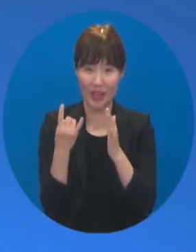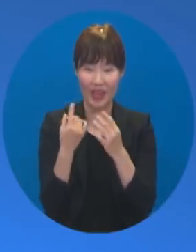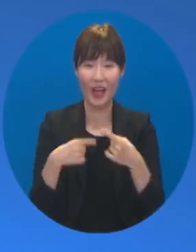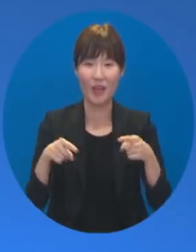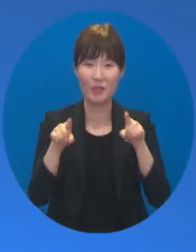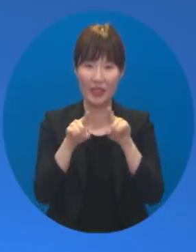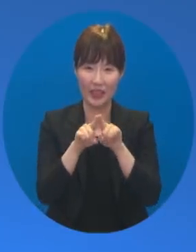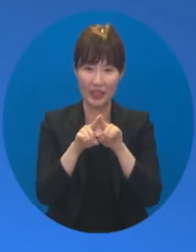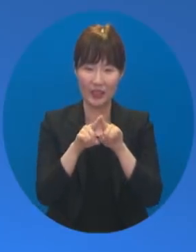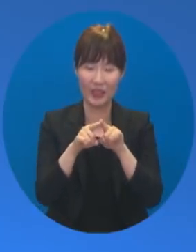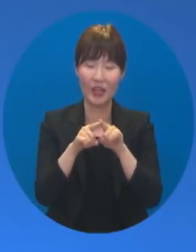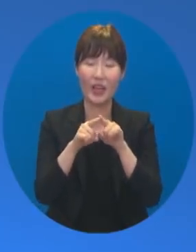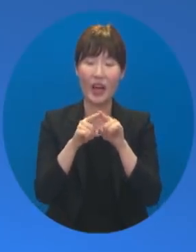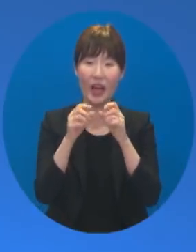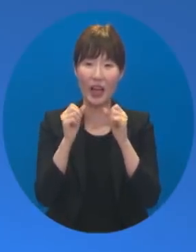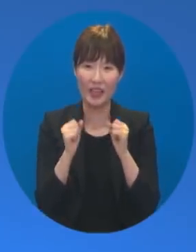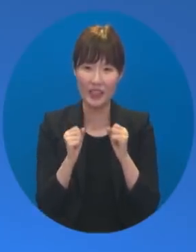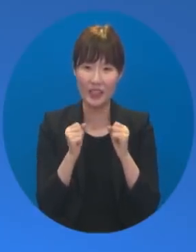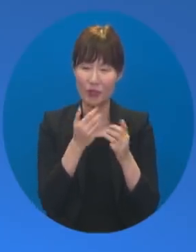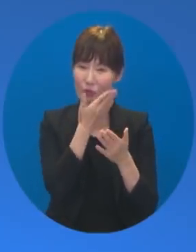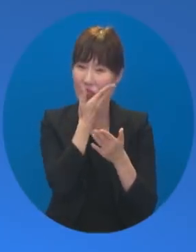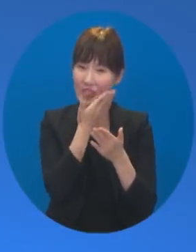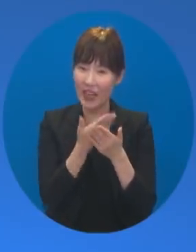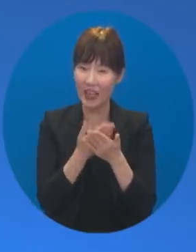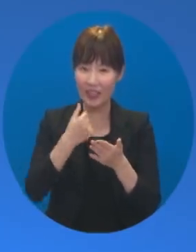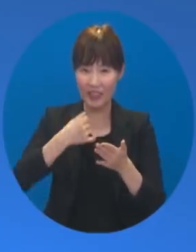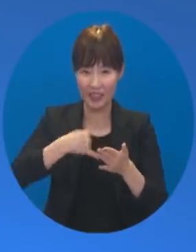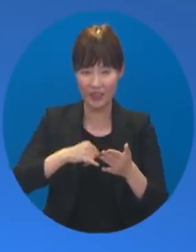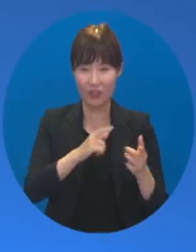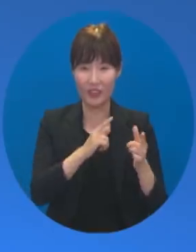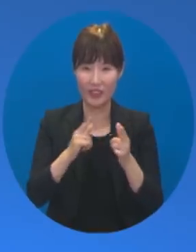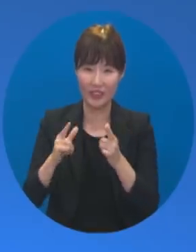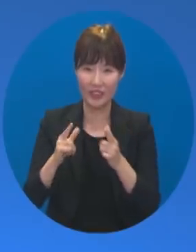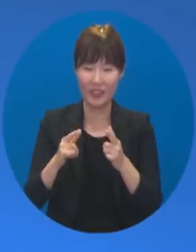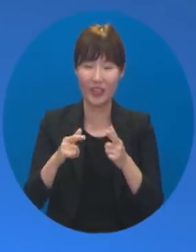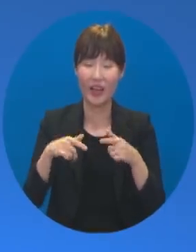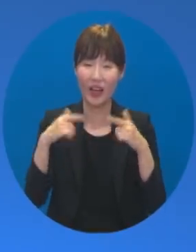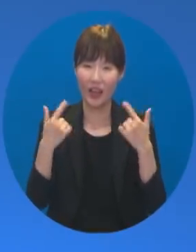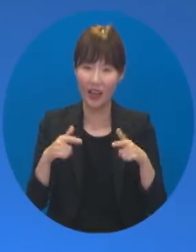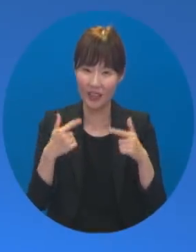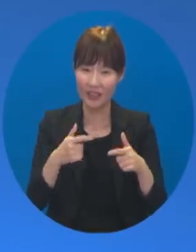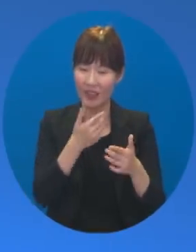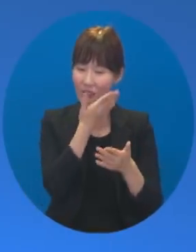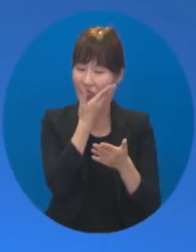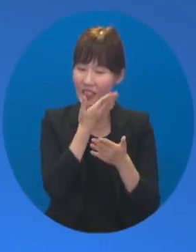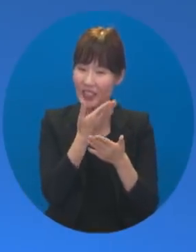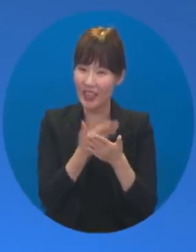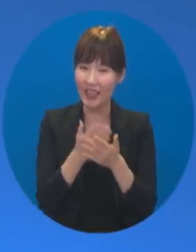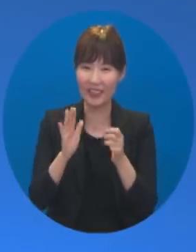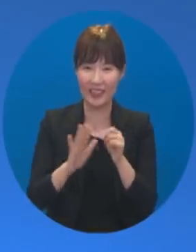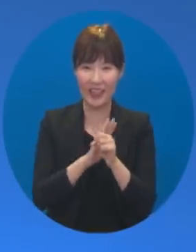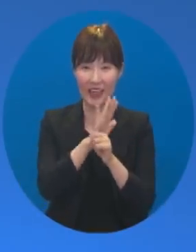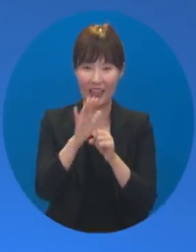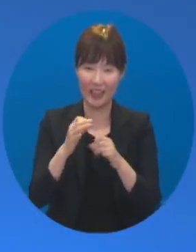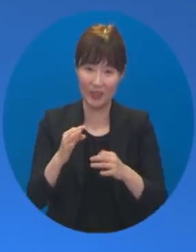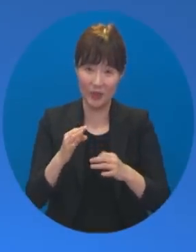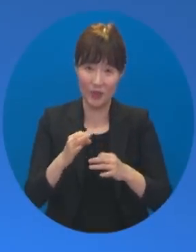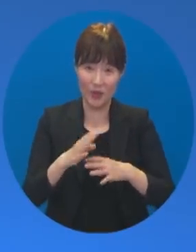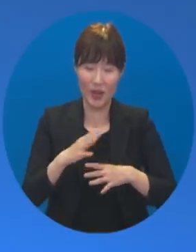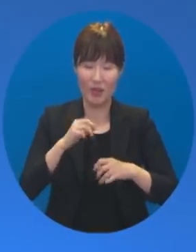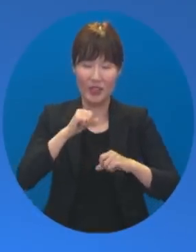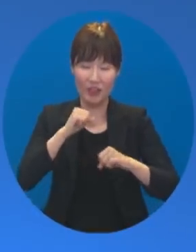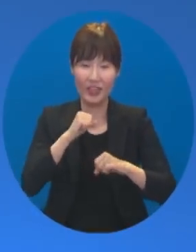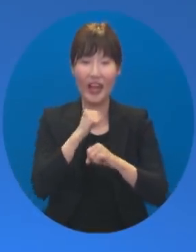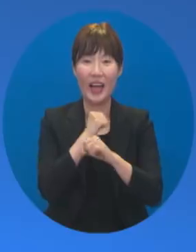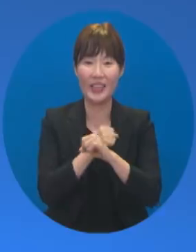귀한 자녀들에게도 매 순간순간 주님의 귀한 사랑과 은혜가 그리고 주님의 놀라운